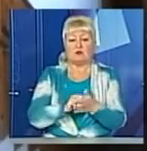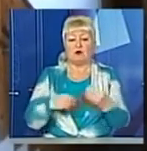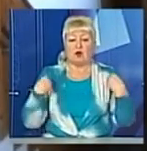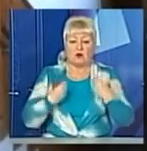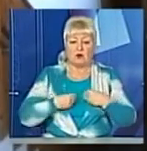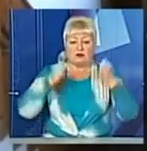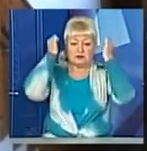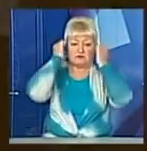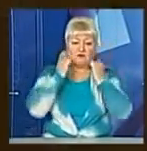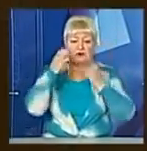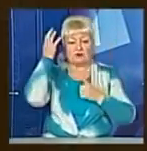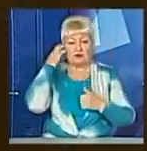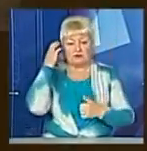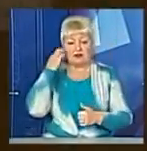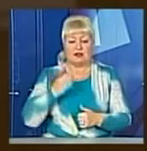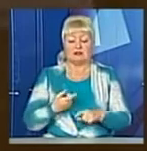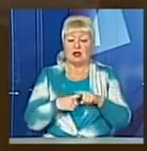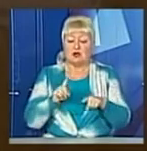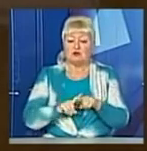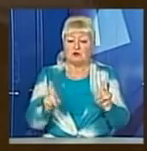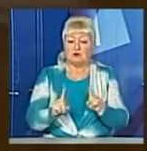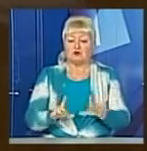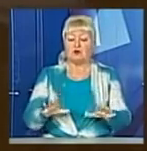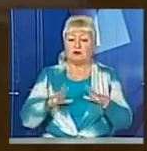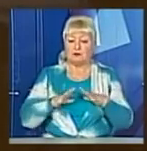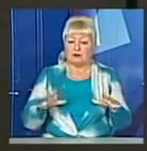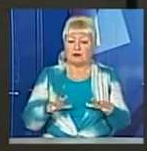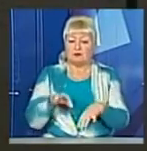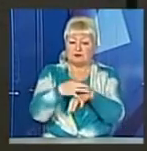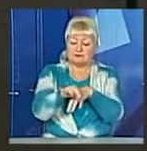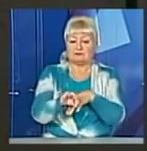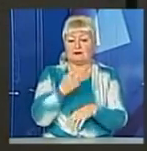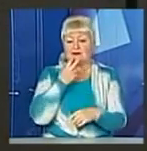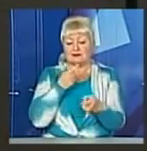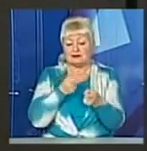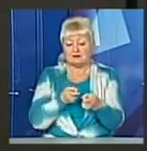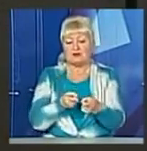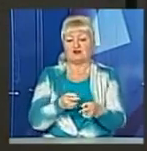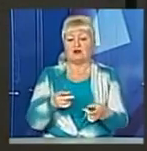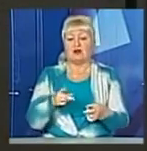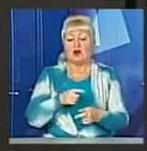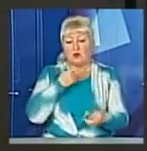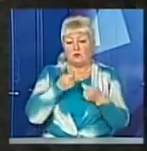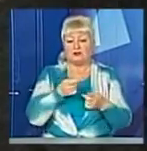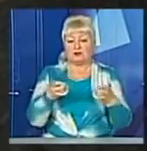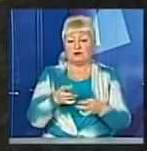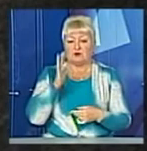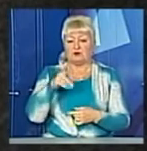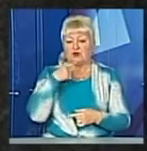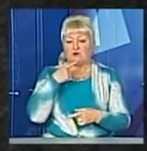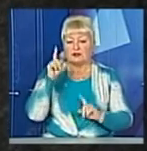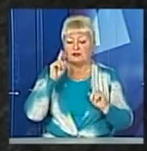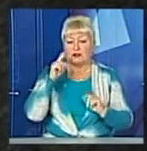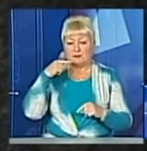убори, предмети побуту чи грабінець. Тому, аби уникнути цькування чи насмішок, обережними закликають бути і психологи. Це не є